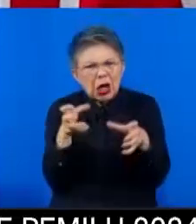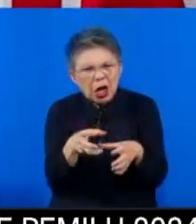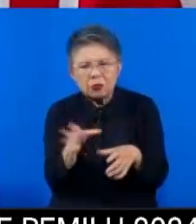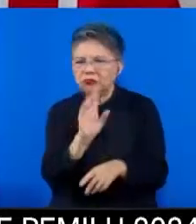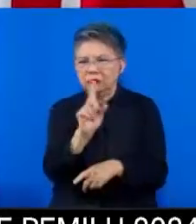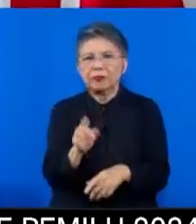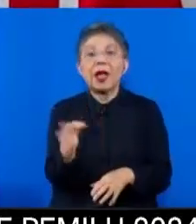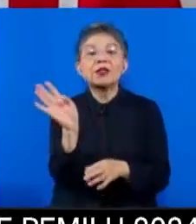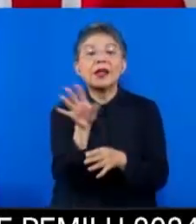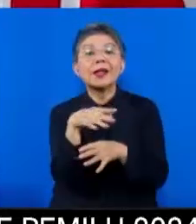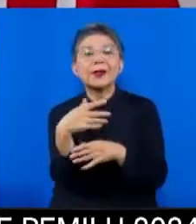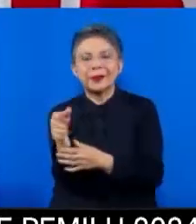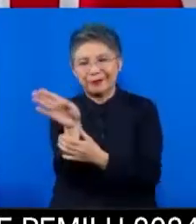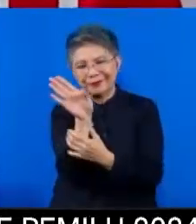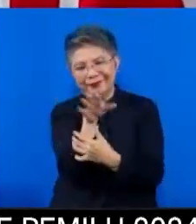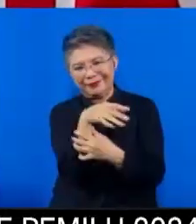Maaf ya Pak.